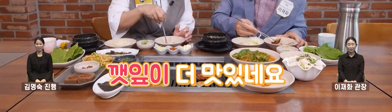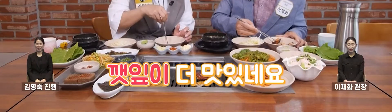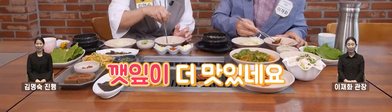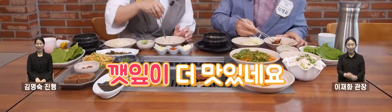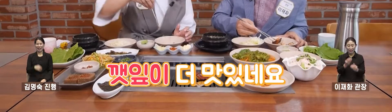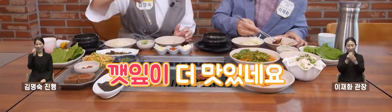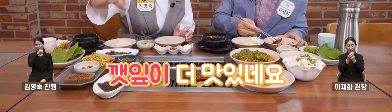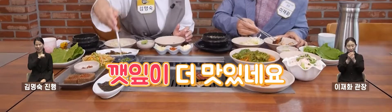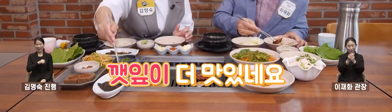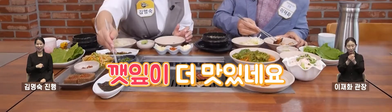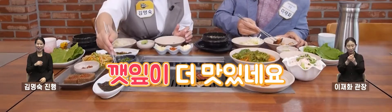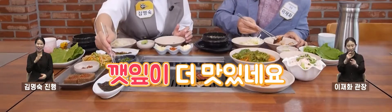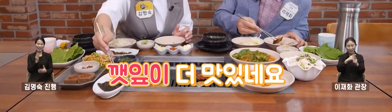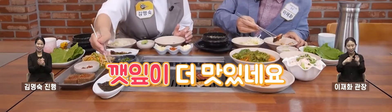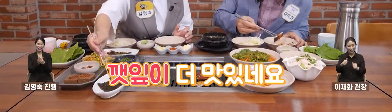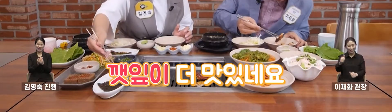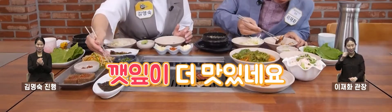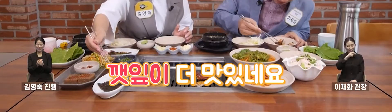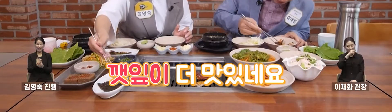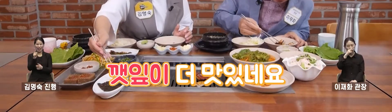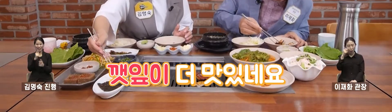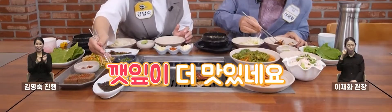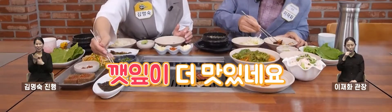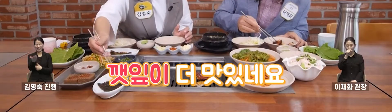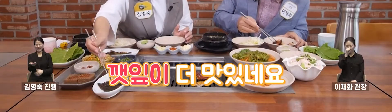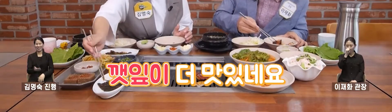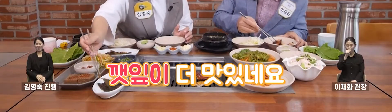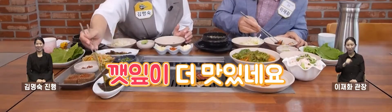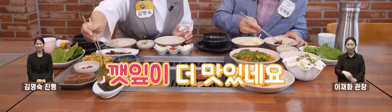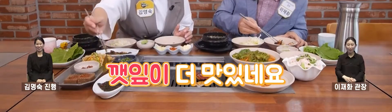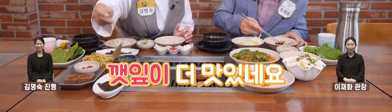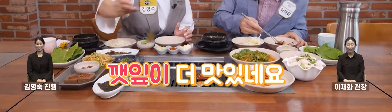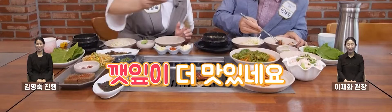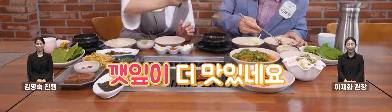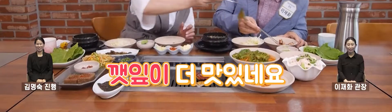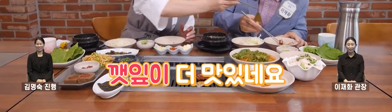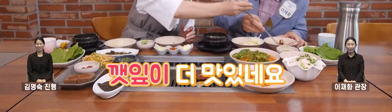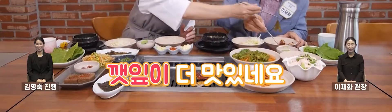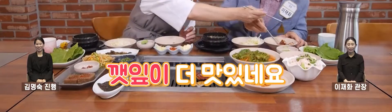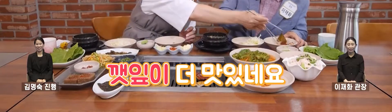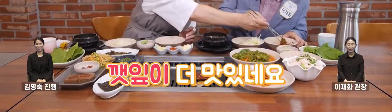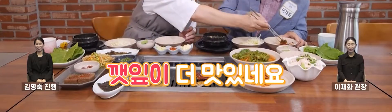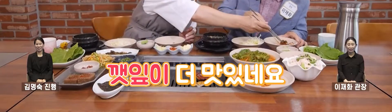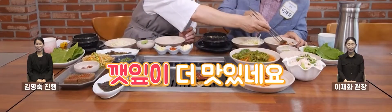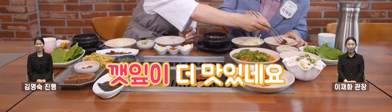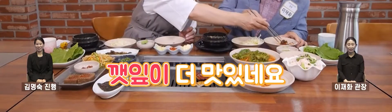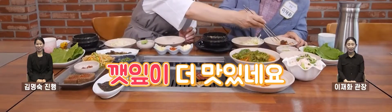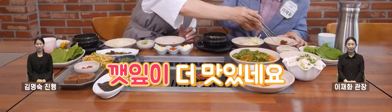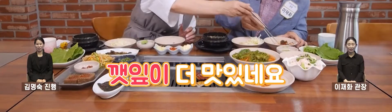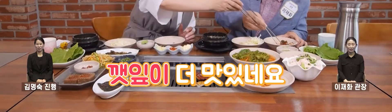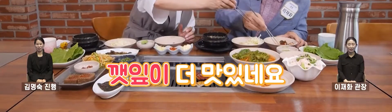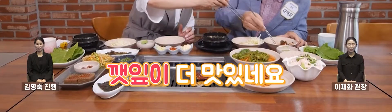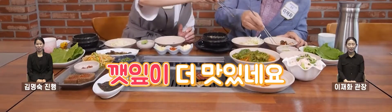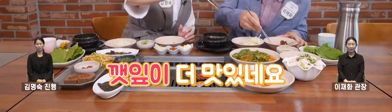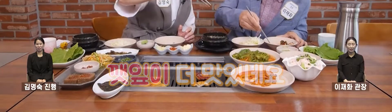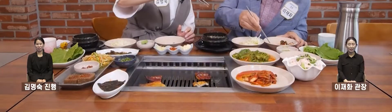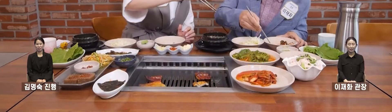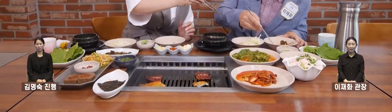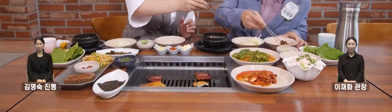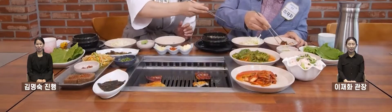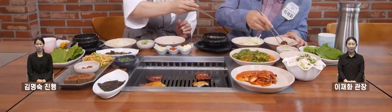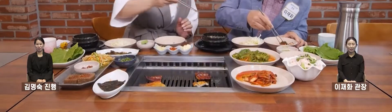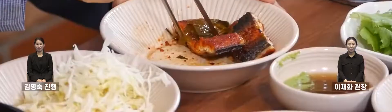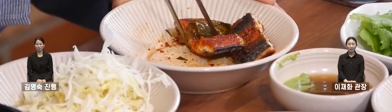깻잎이 맛이 좀 더 향이 났네요. 그럼 네. 제가 깻잎도 하나 더 드릴게요. 자, 올렸습니다.